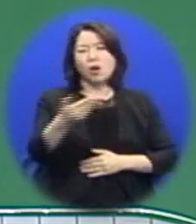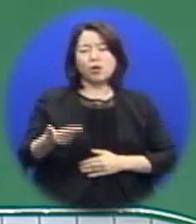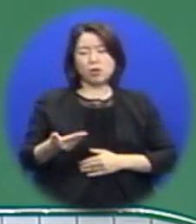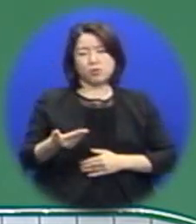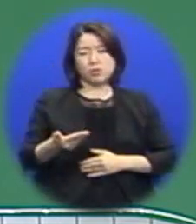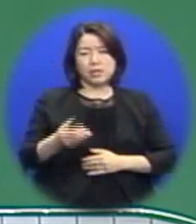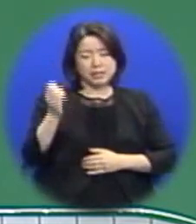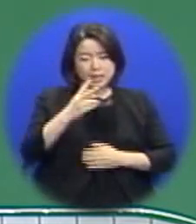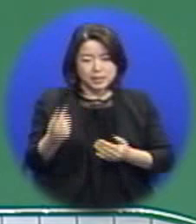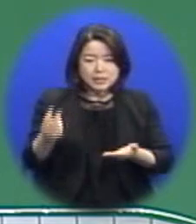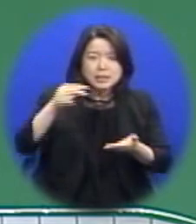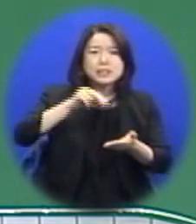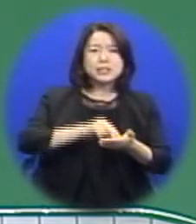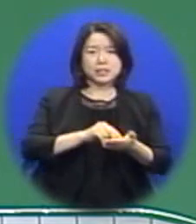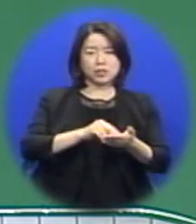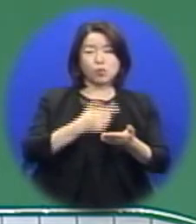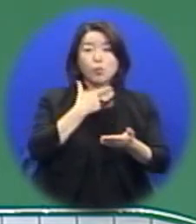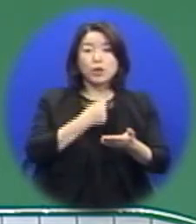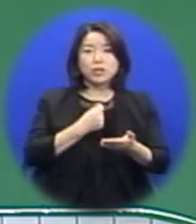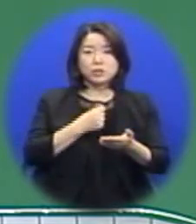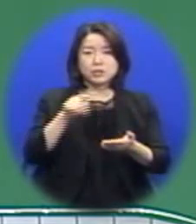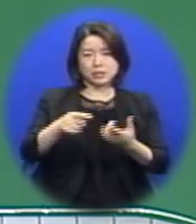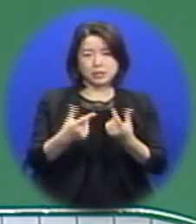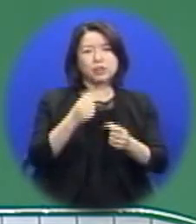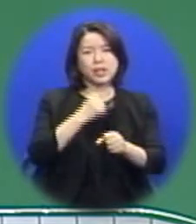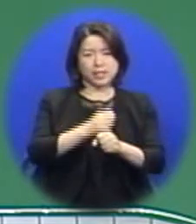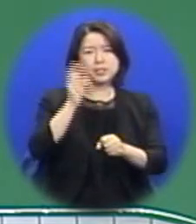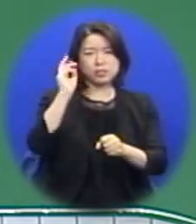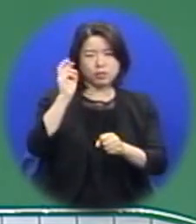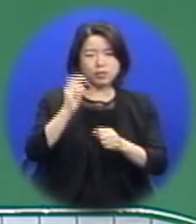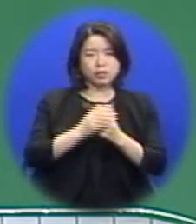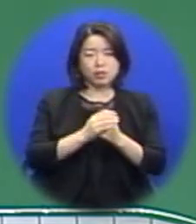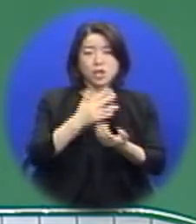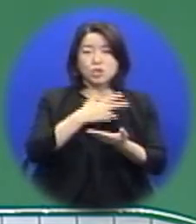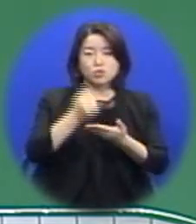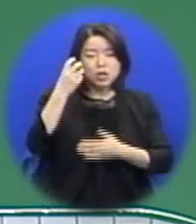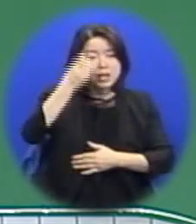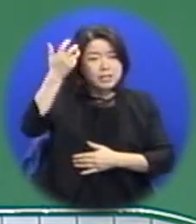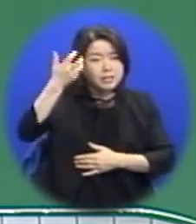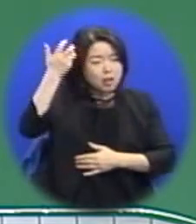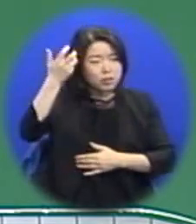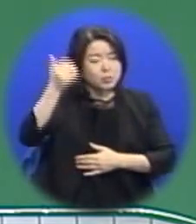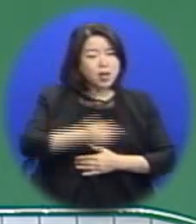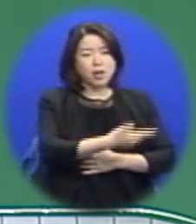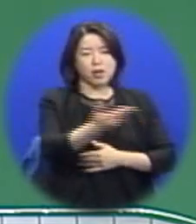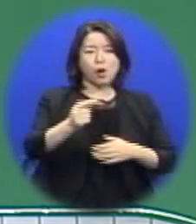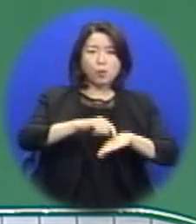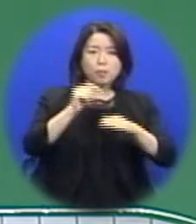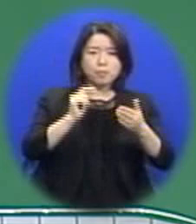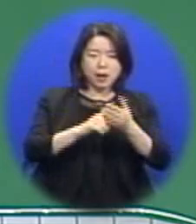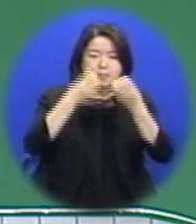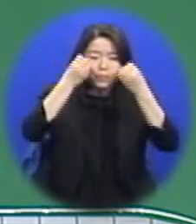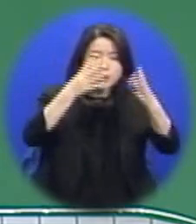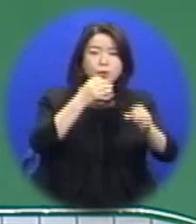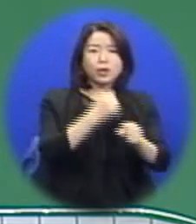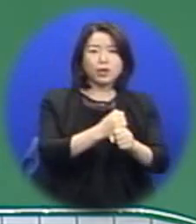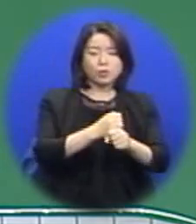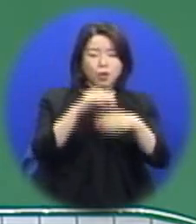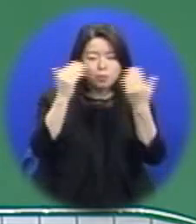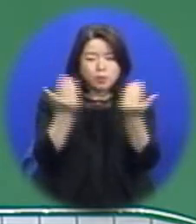또 그렇게 하십니다. 주의 성령께서 여러분들의 마음을 새롭게 하고 모든 허물과 죄를